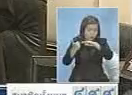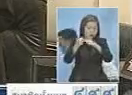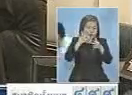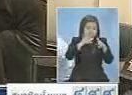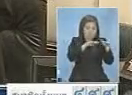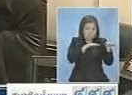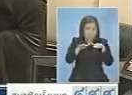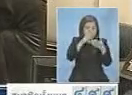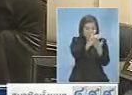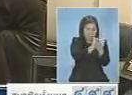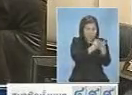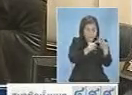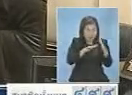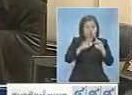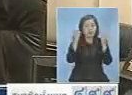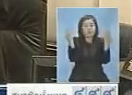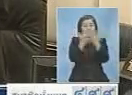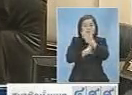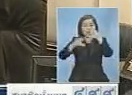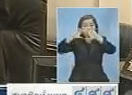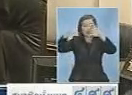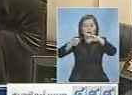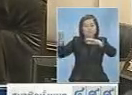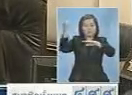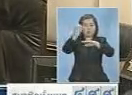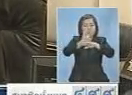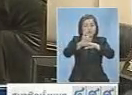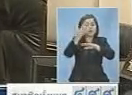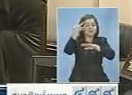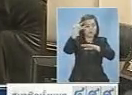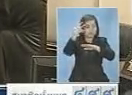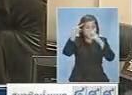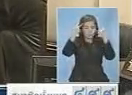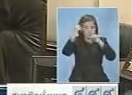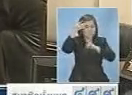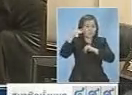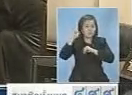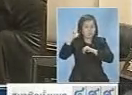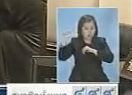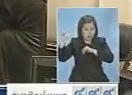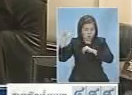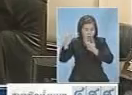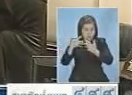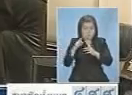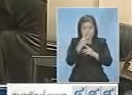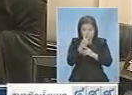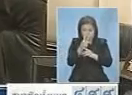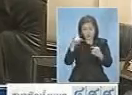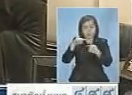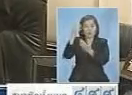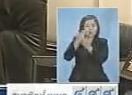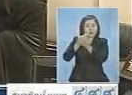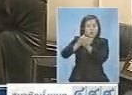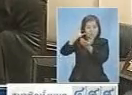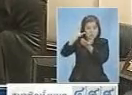1 2 3เพราะเราเข้ามาเป็นรัฐบาลปรากฏว่างบด้านกระทรวงศึกษางบวิจัยนะครับลดล